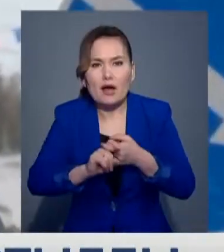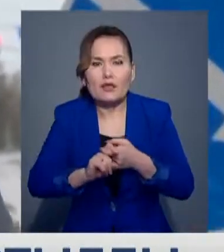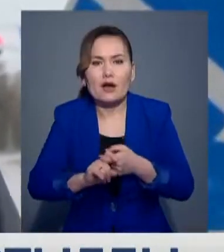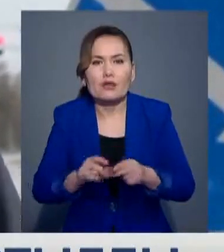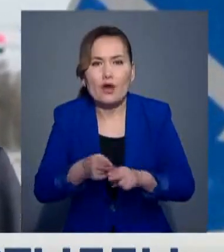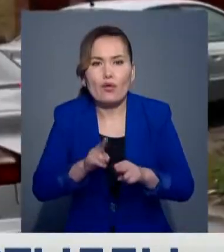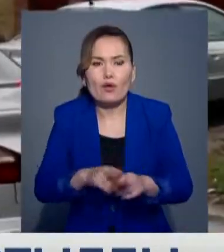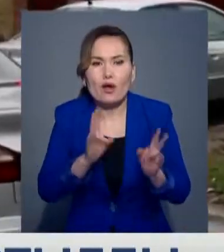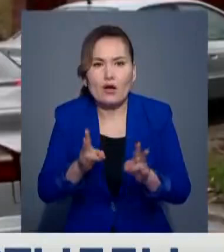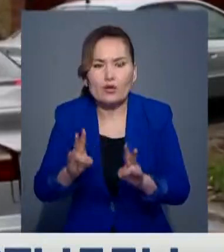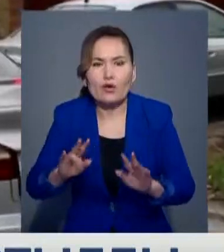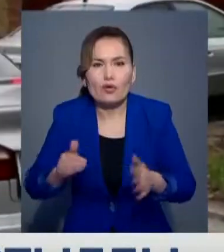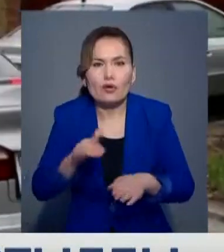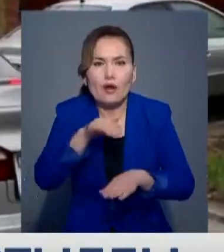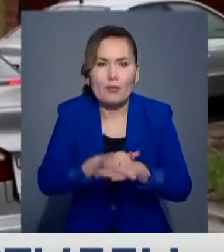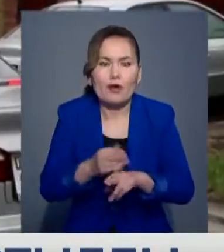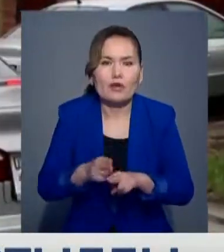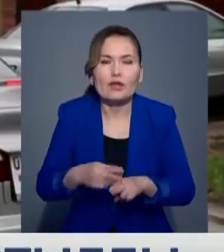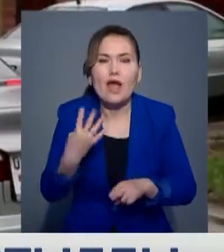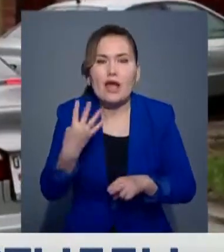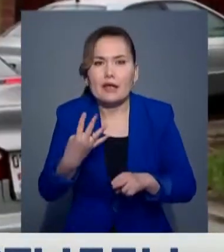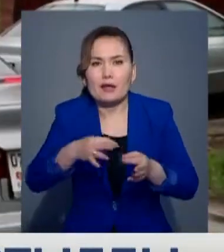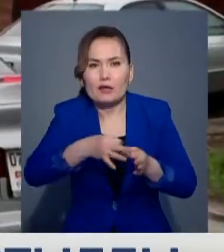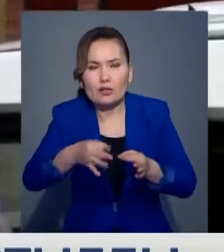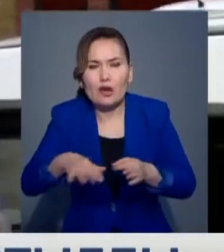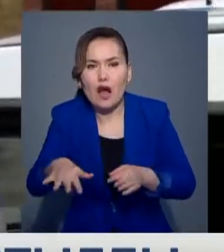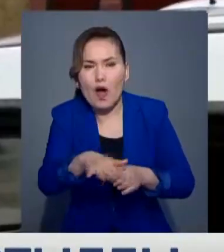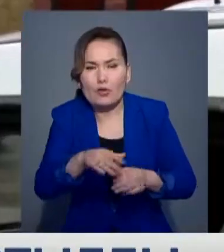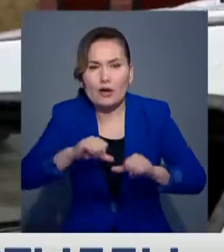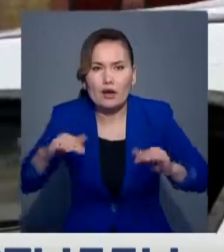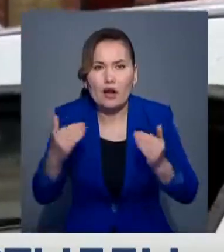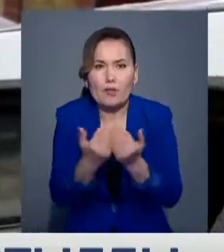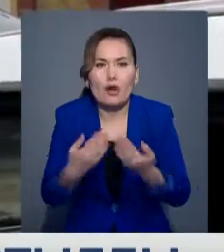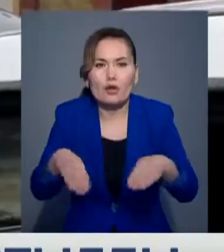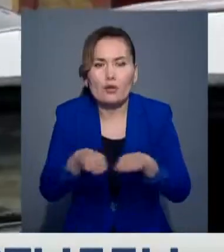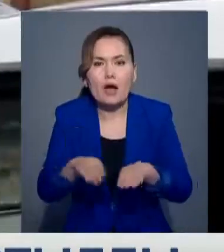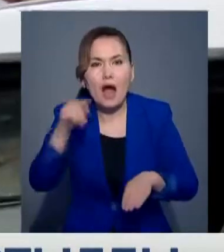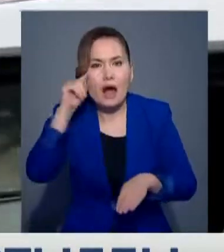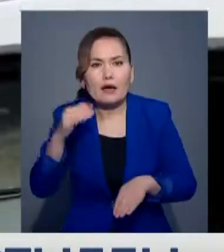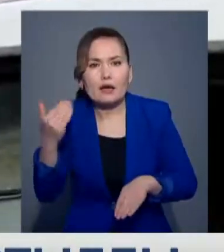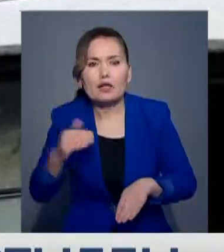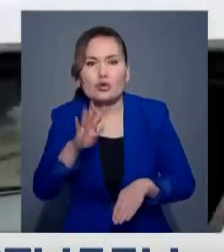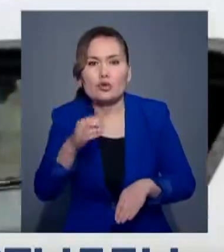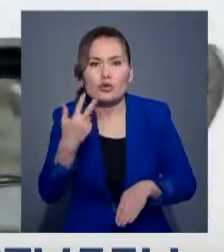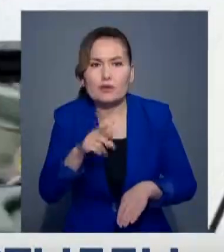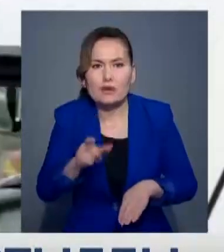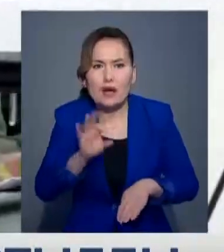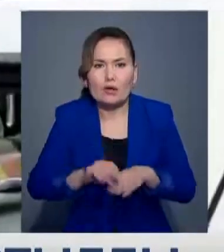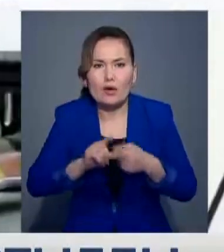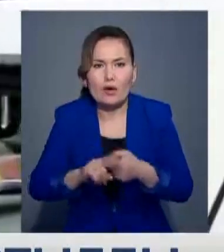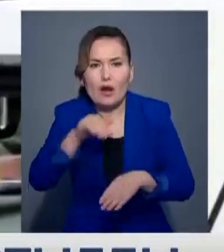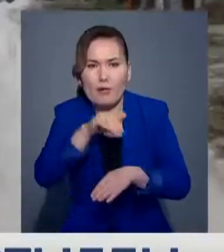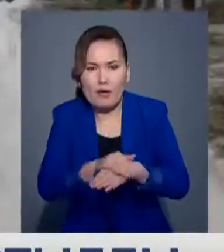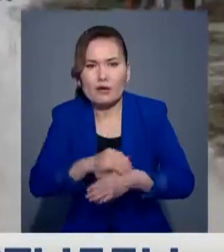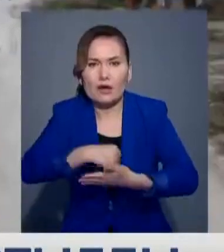жұқтырудың алғашқы деректері тіркелген елдің 4 ауданында енгізілген. Бүгінде Қырғызстанда 430 адам қауіпті осы дертті